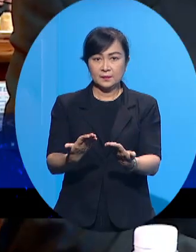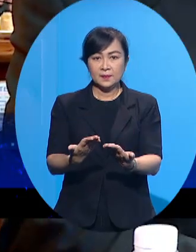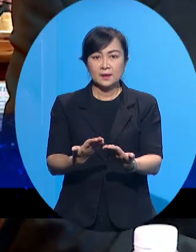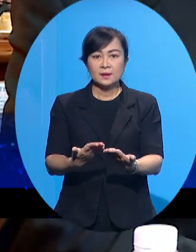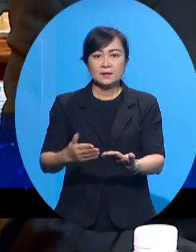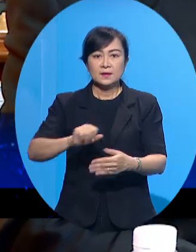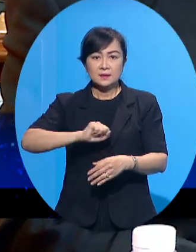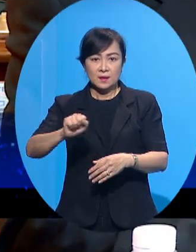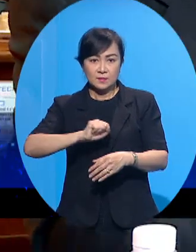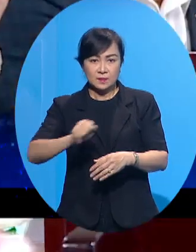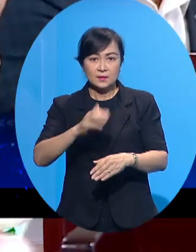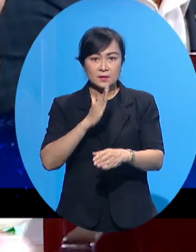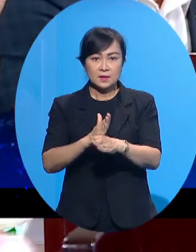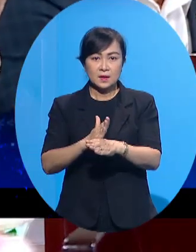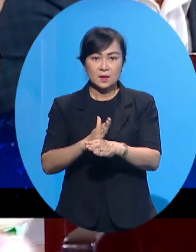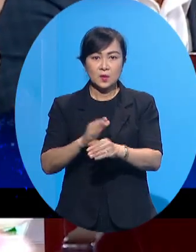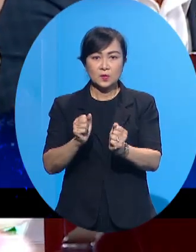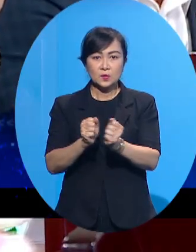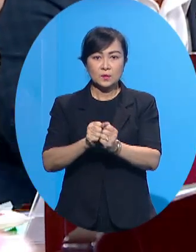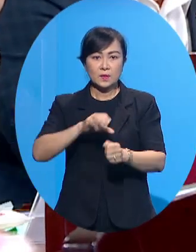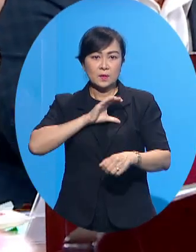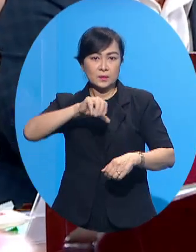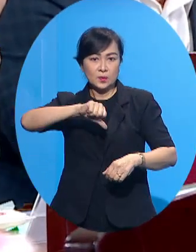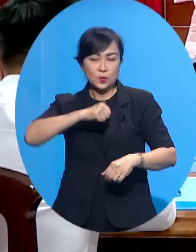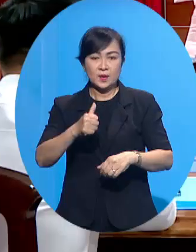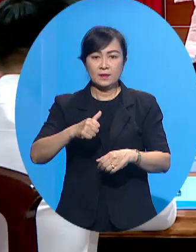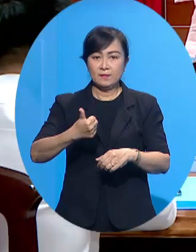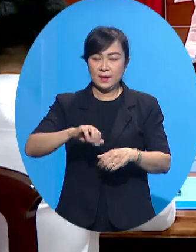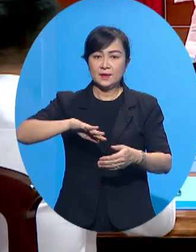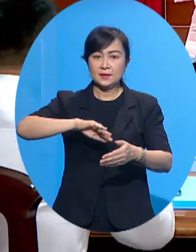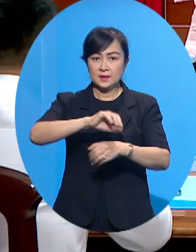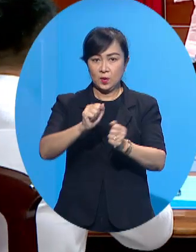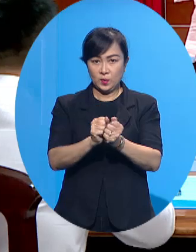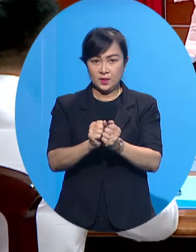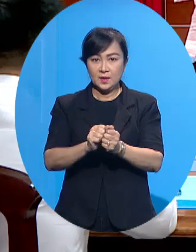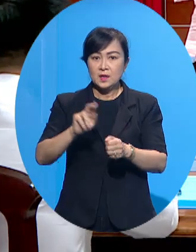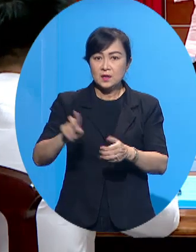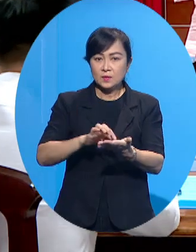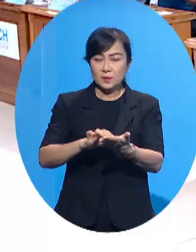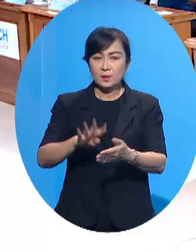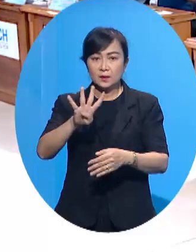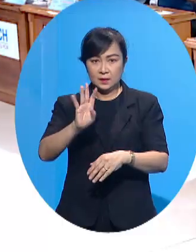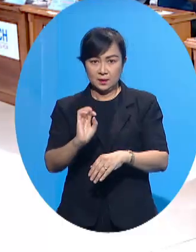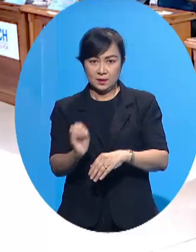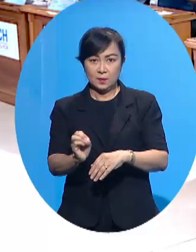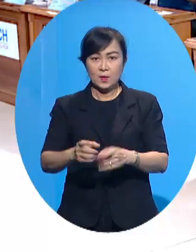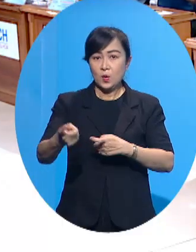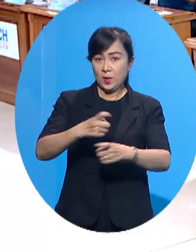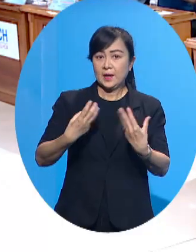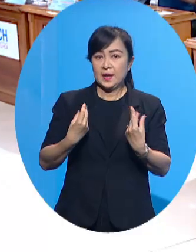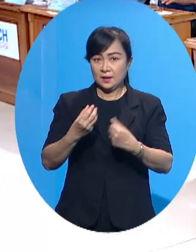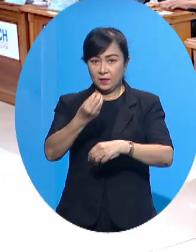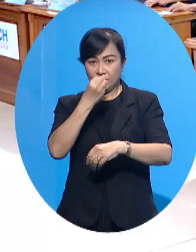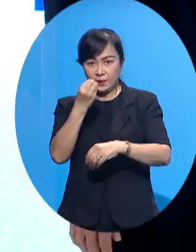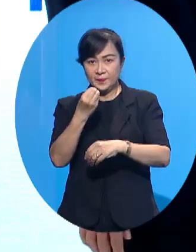này đang đòi hỏi cấp bách cần sự vào cuộc của cả các cấp chính quyền và toàn xã hội. Trong đó, việc ứng dụng công nghệ 4.0 vào quản lý an toàn